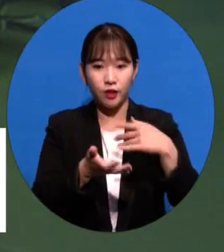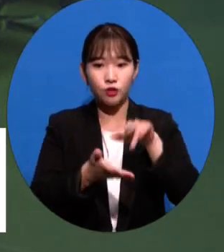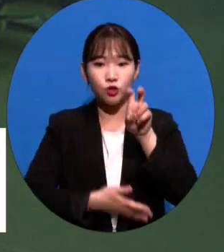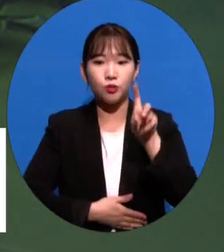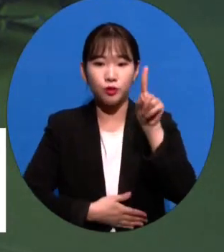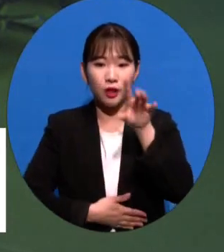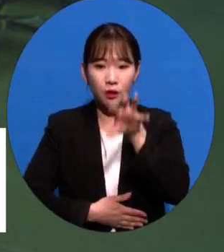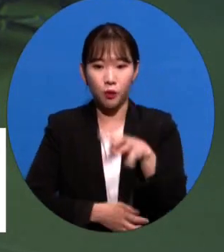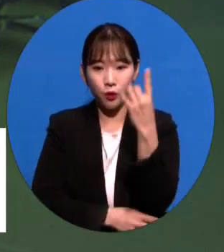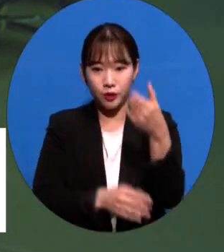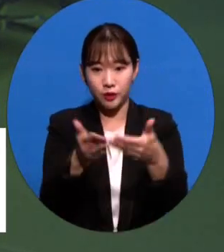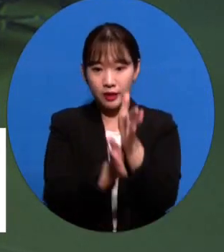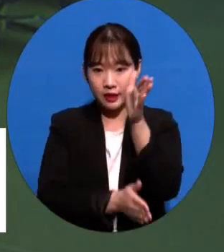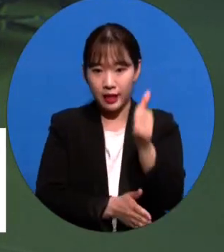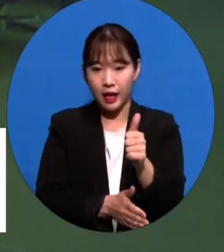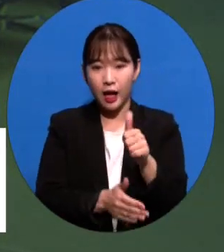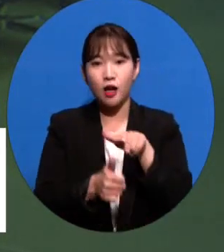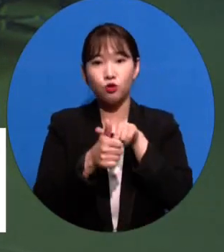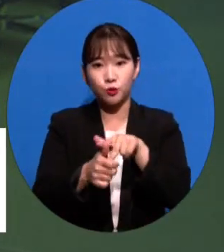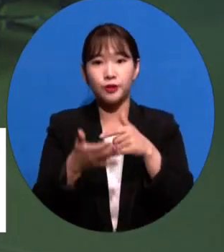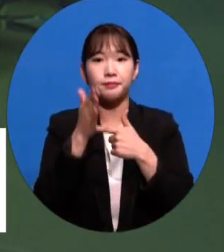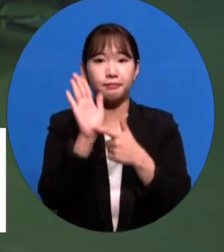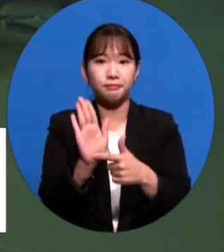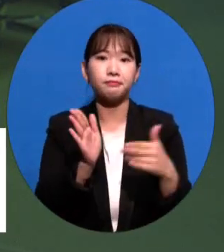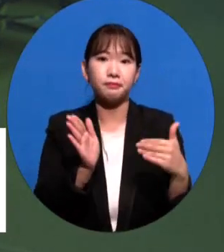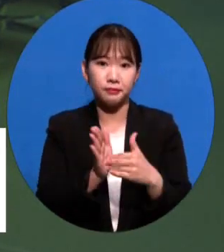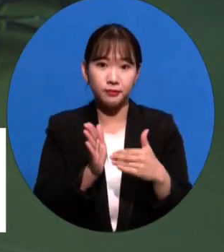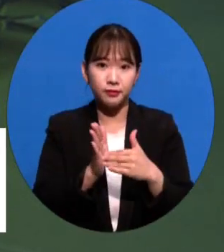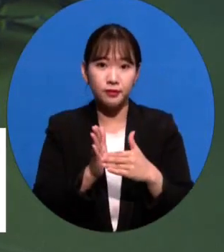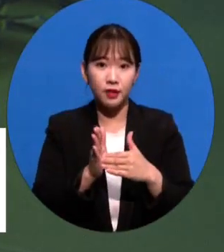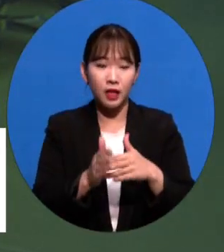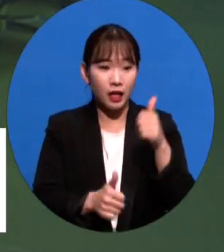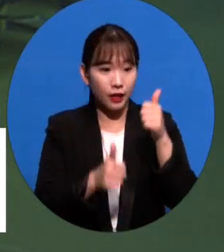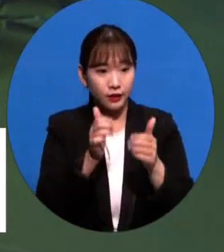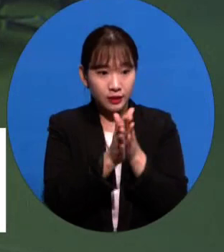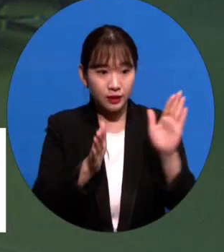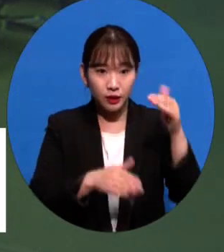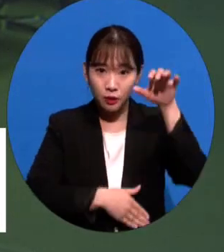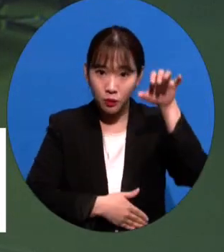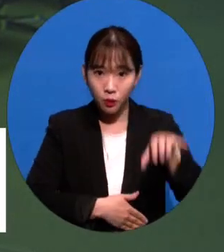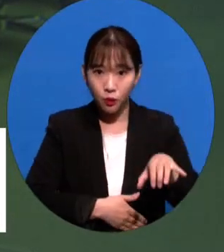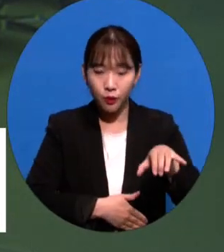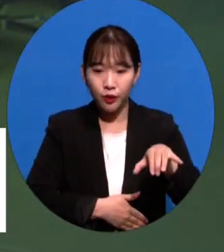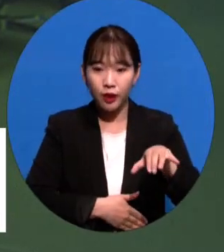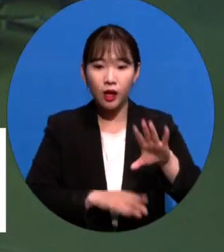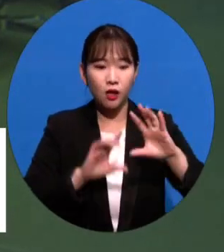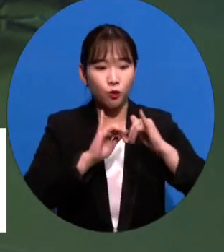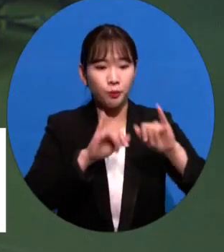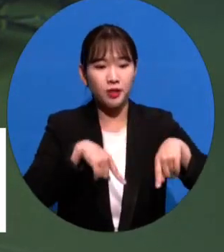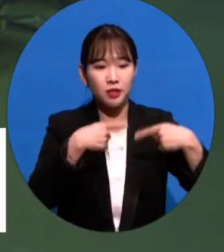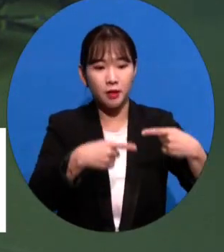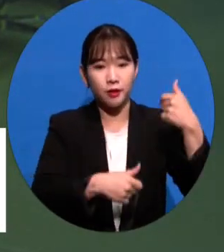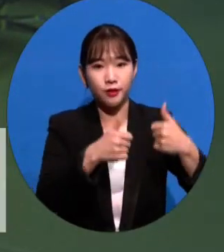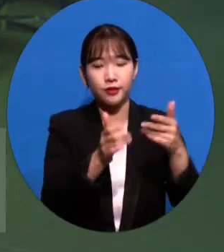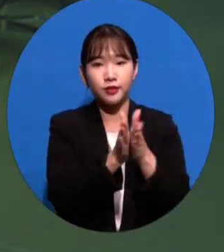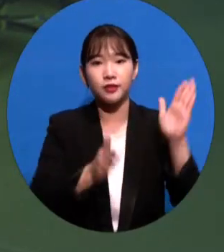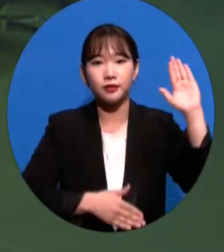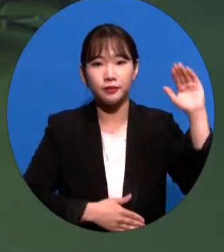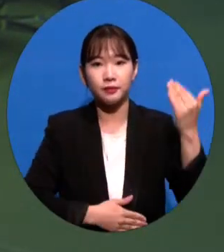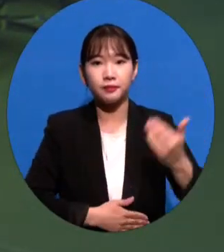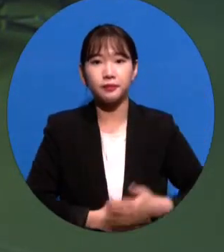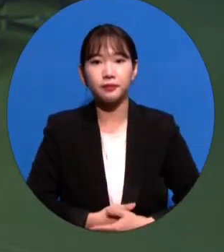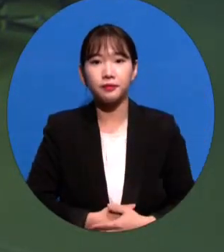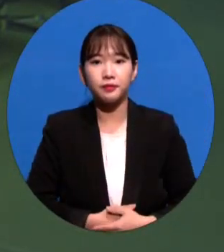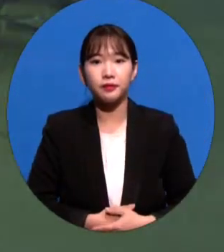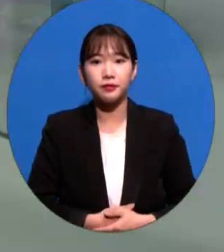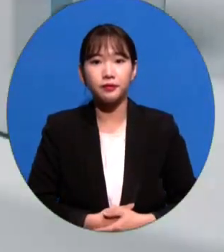21개 기초단체장 경선 후보자를 발표했습니다. 경선에 실시되는 지역은 국민참여경선으로 실시됩니다. 문현철